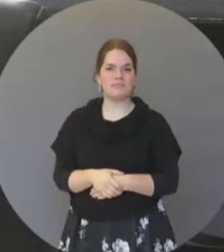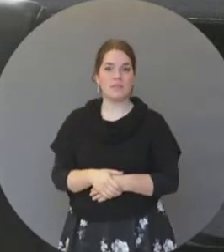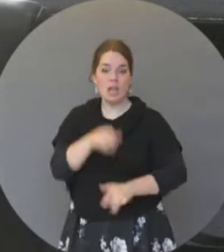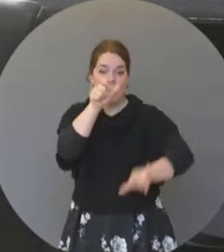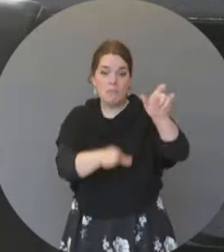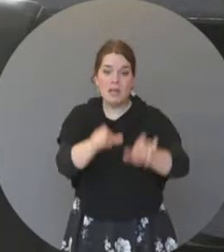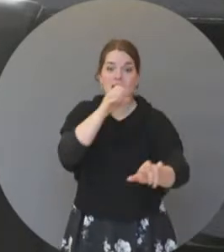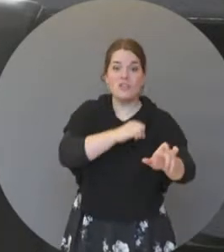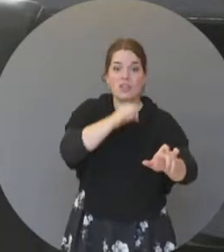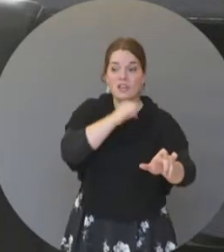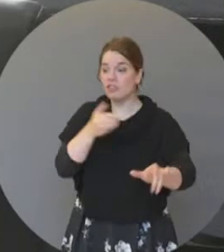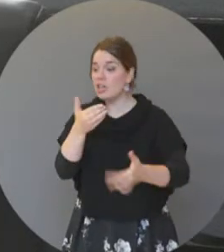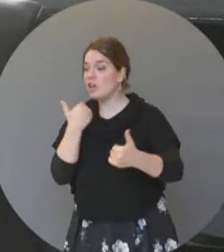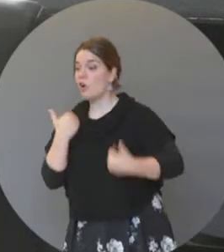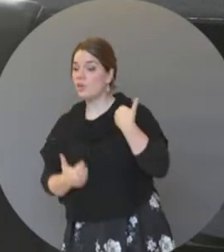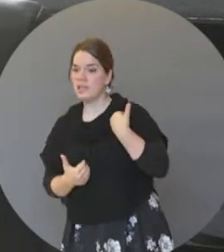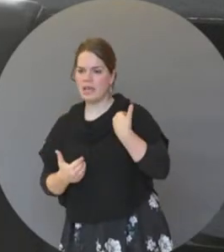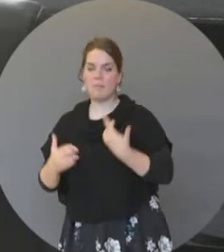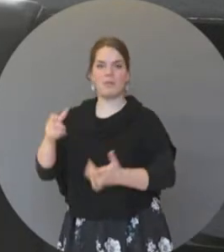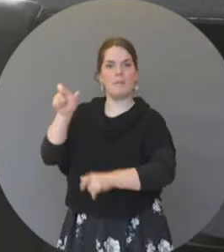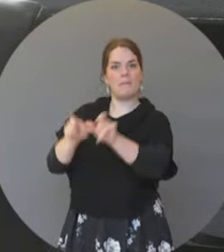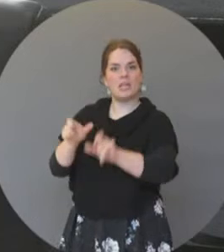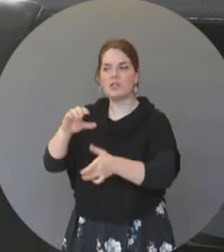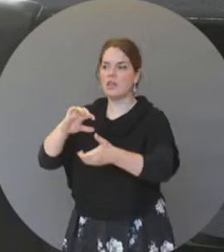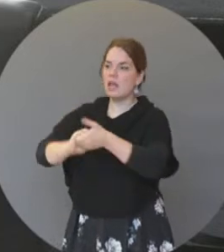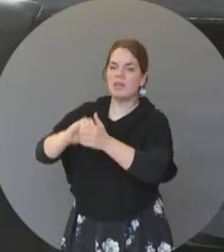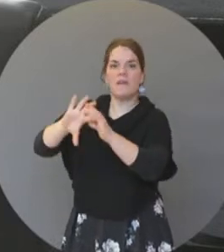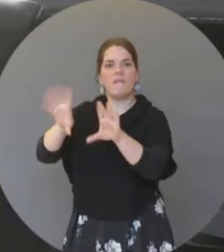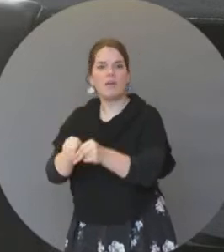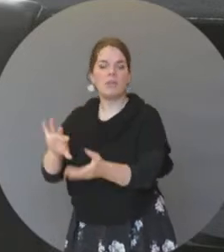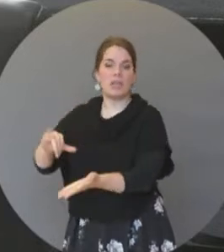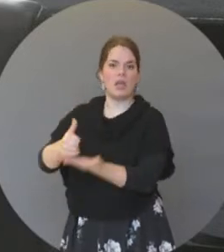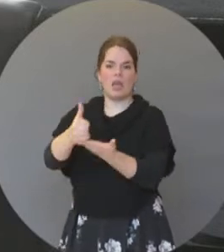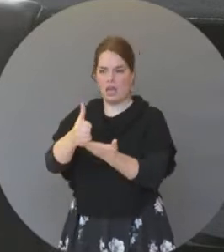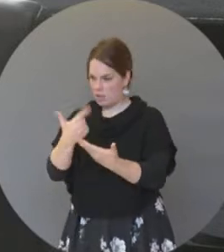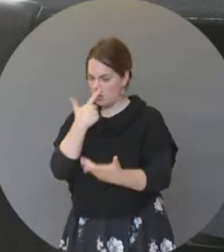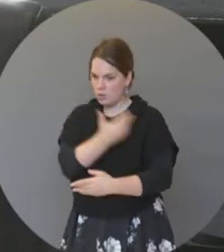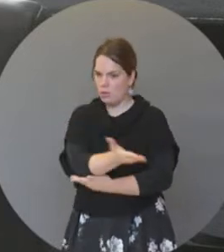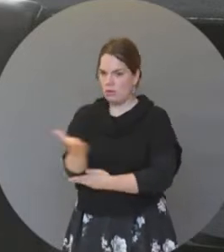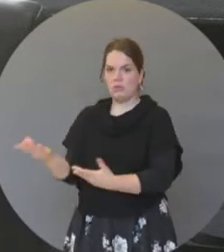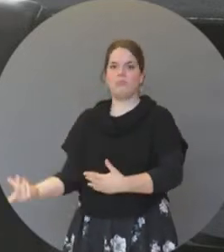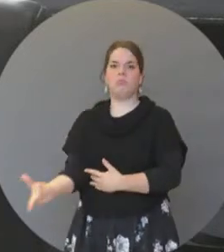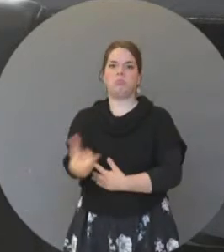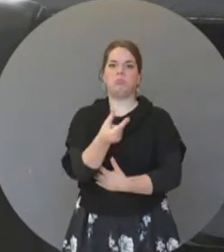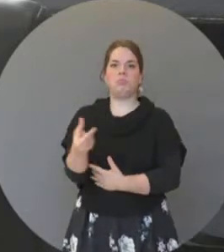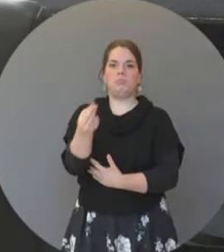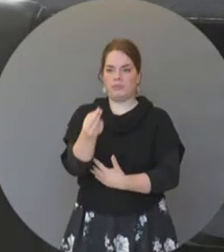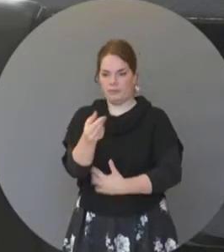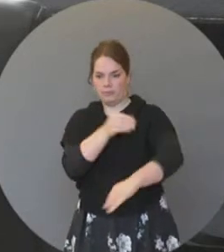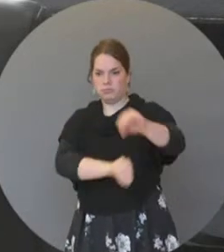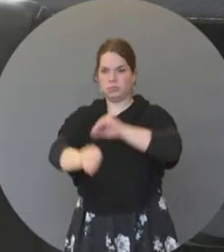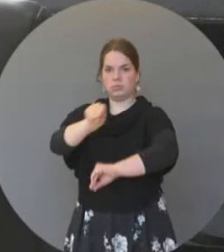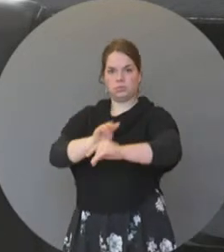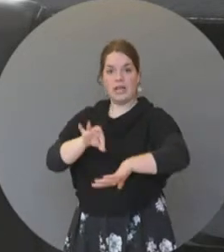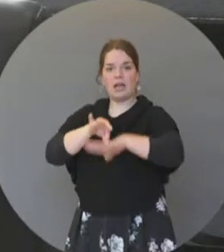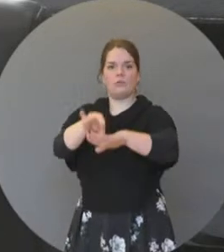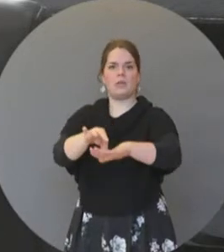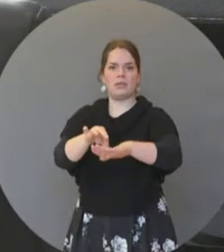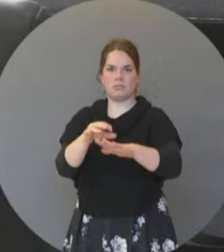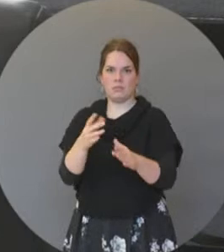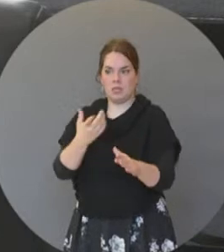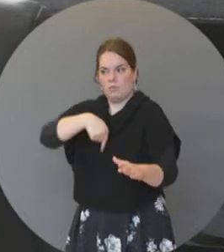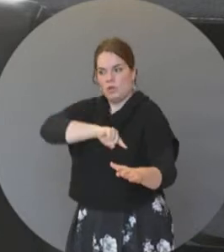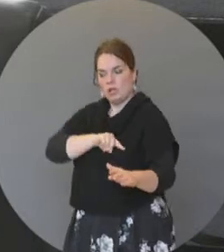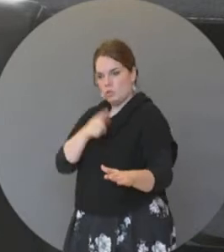âgés en situation de handicap et de leurs proches aidants et enfin la mise en place d'actions de prévention qui doit répondre aux besoins mais aux besoins qui